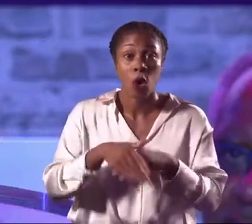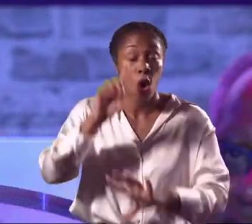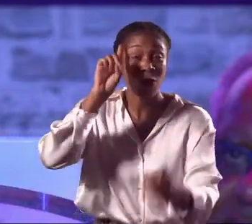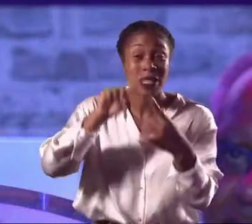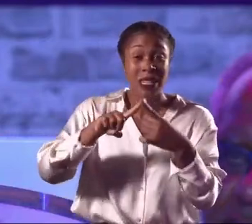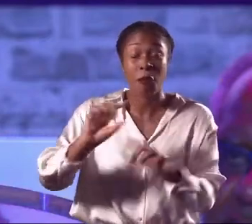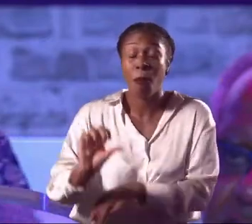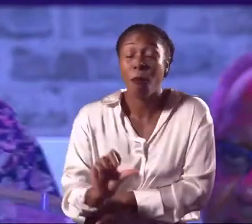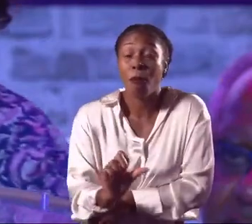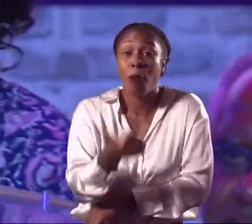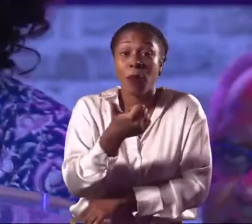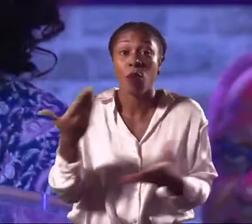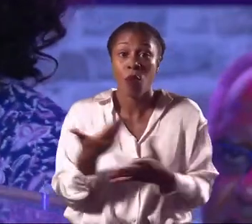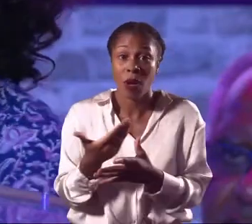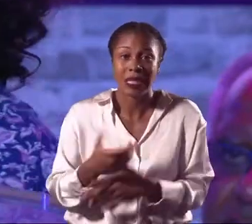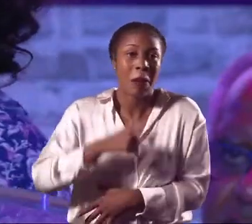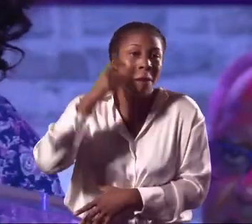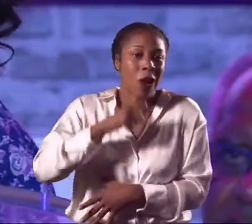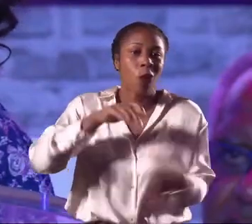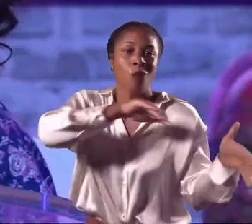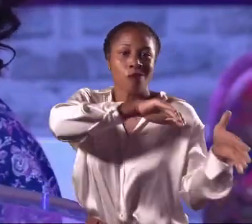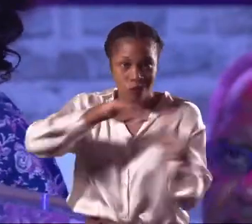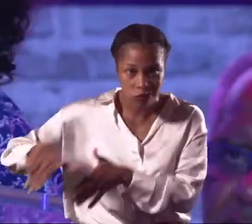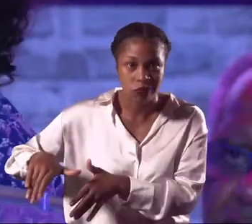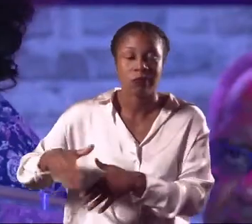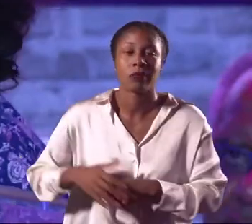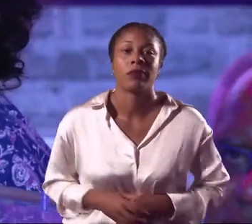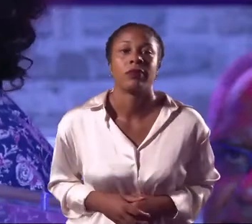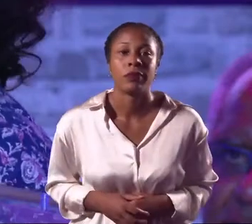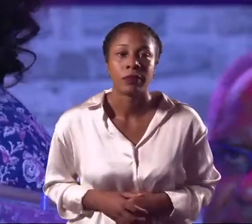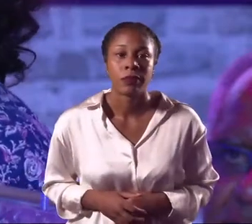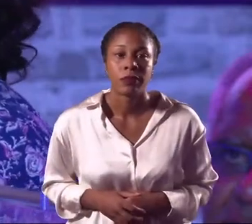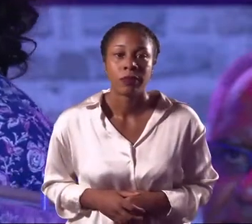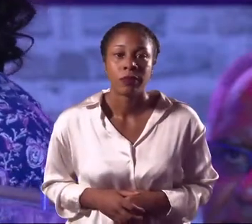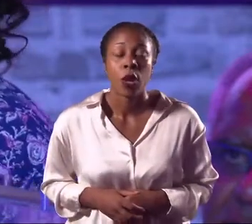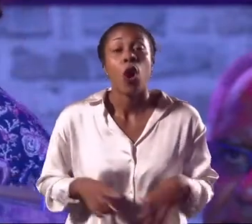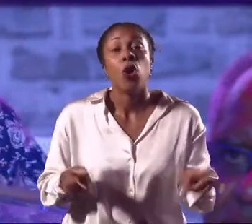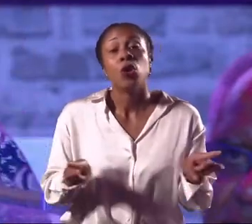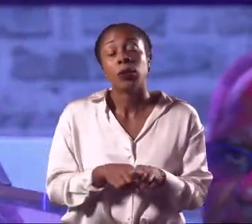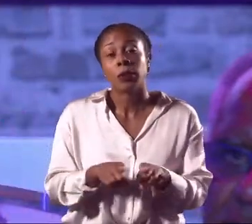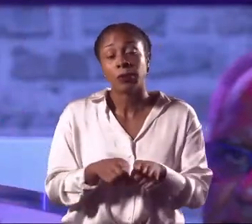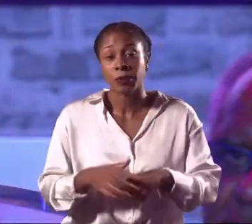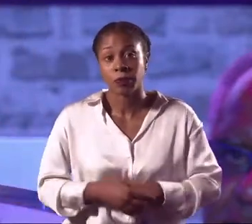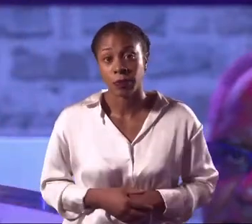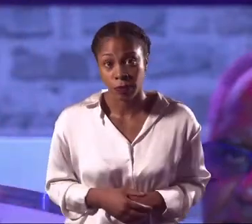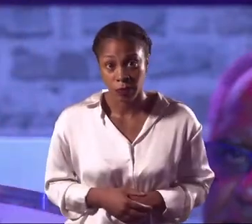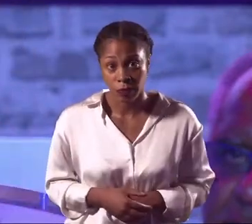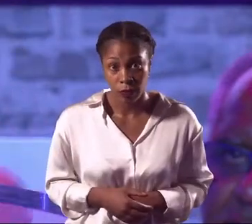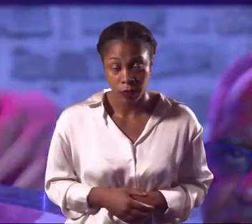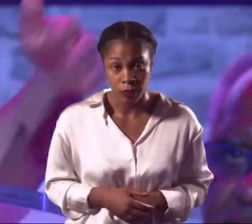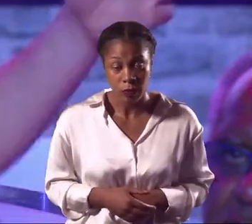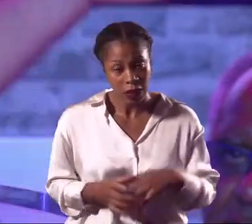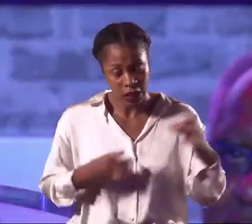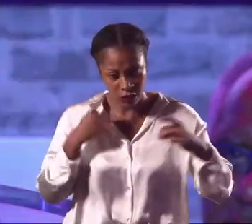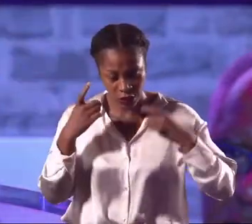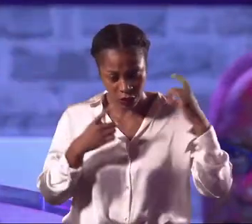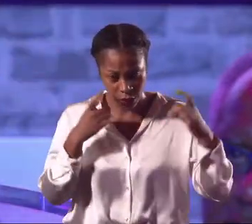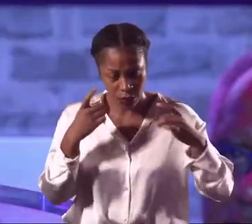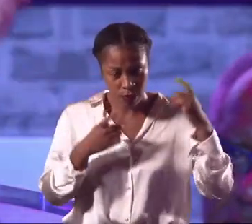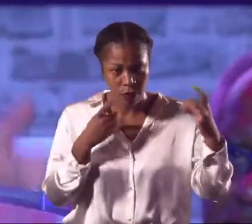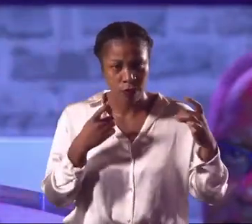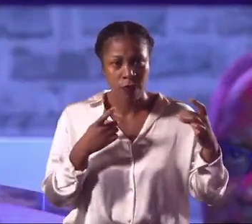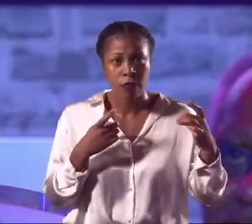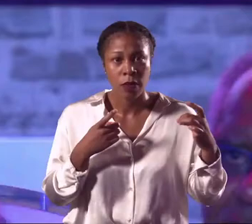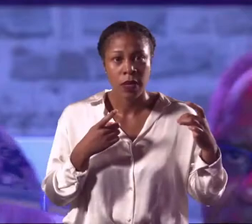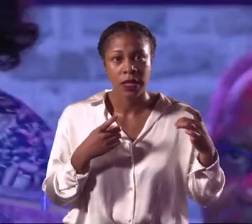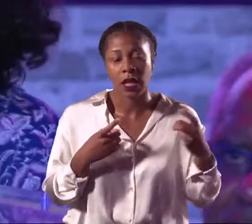et avant tout l'après-Macron qui va se dessiner. Et va se poser la question de savoir, est-ce qu'on continue finalement les cadeaux